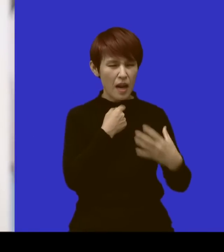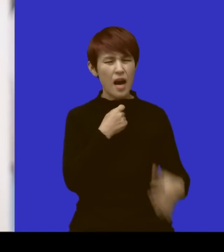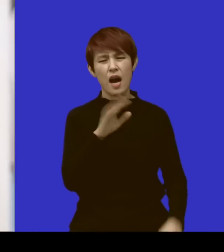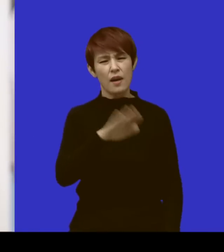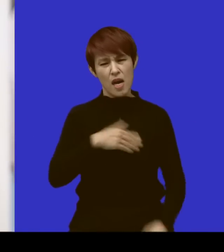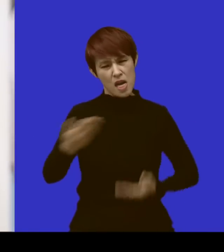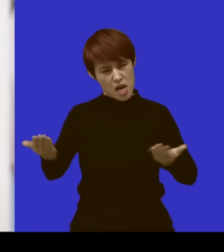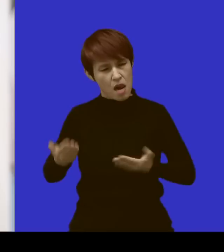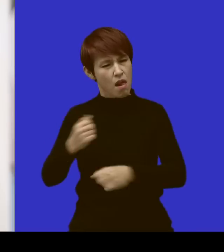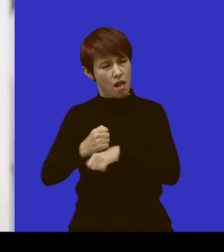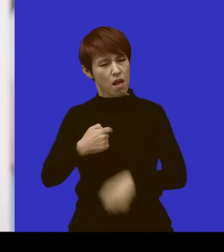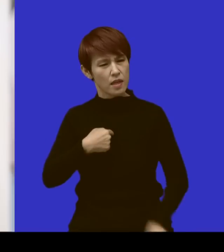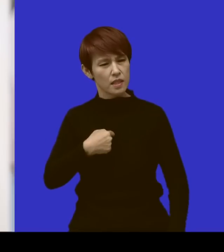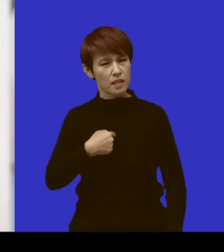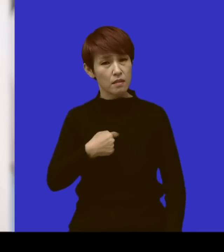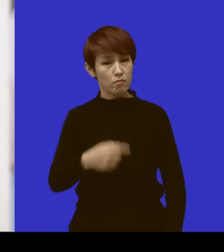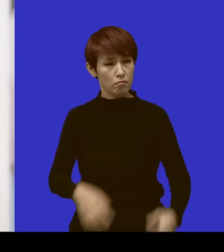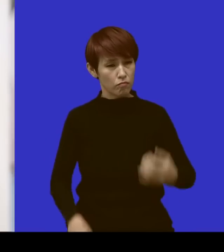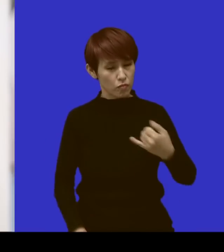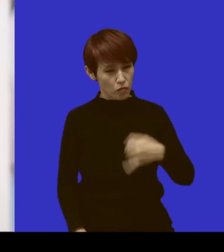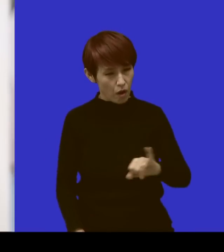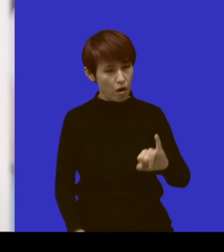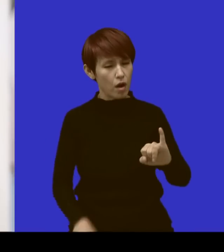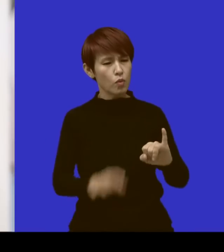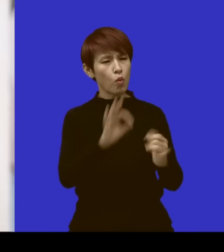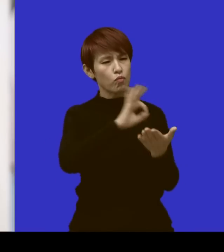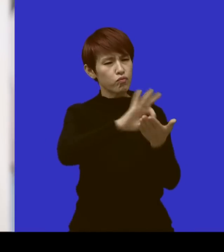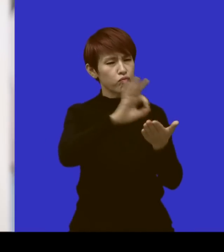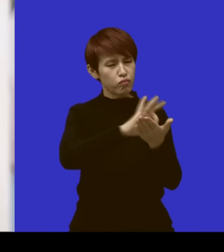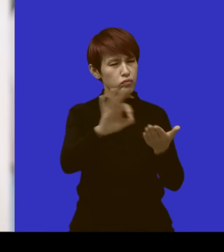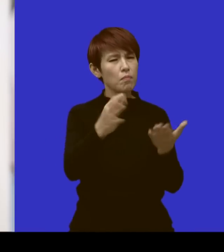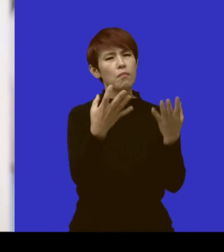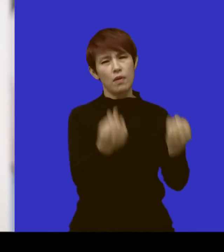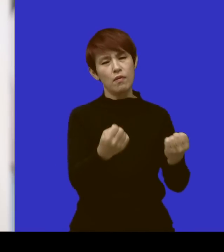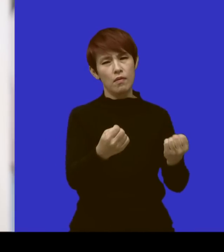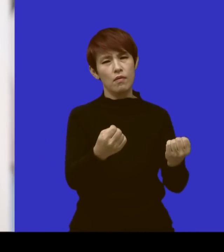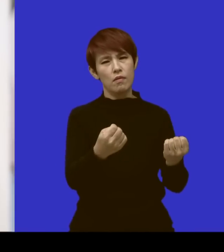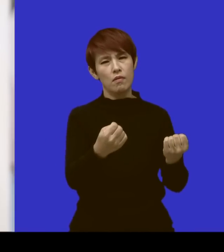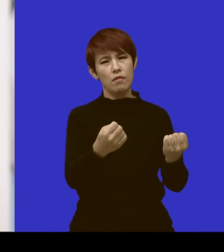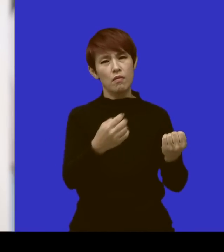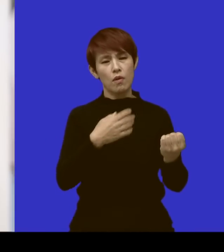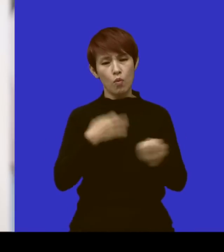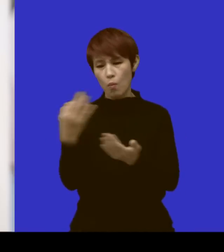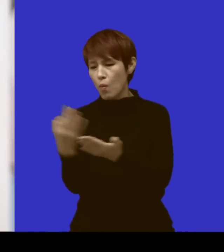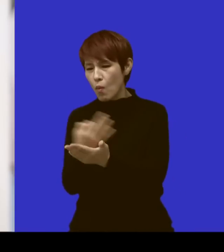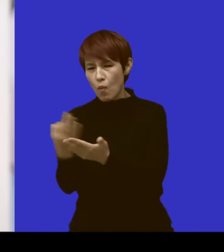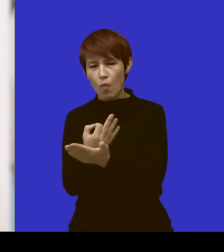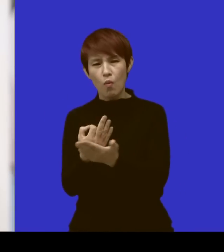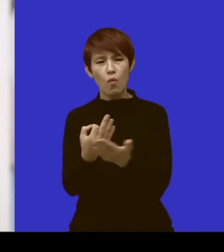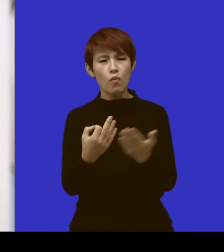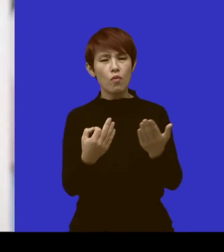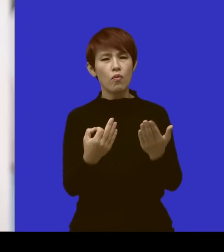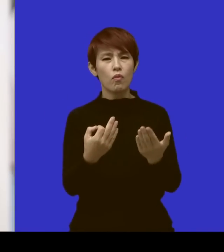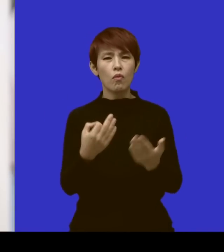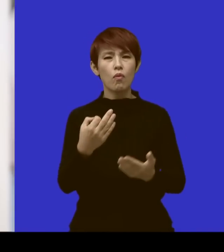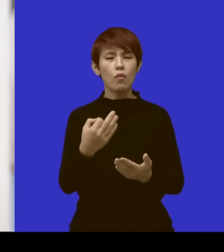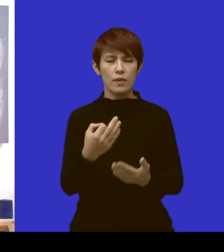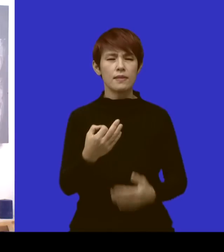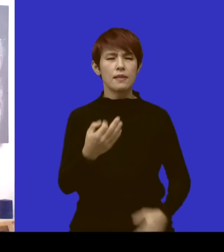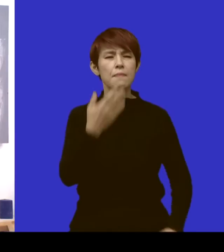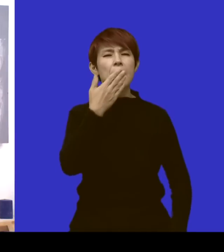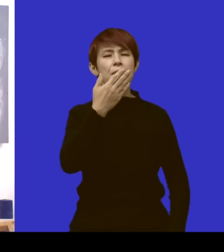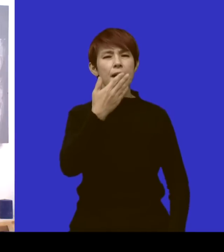해야지 어쨌든 예지에게 들어가는 비용도 굉장히 많았기 때문에 그런 비용이나 이런 것들을 모든 것들을 감당할 수